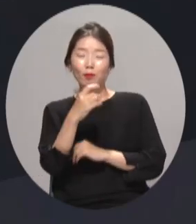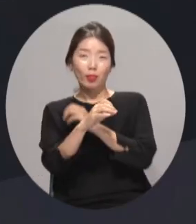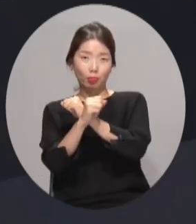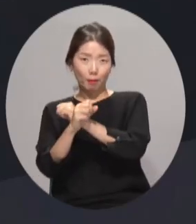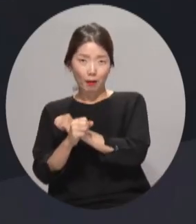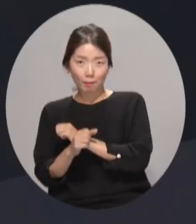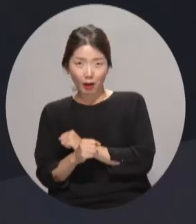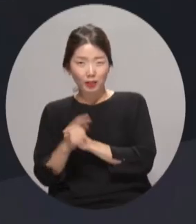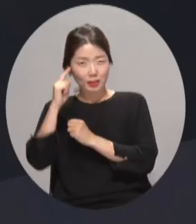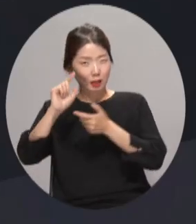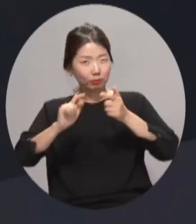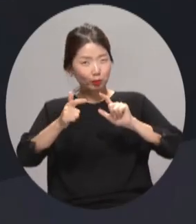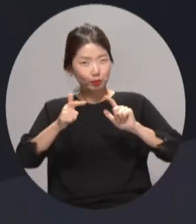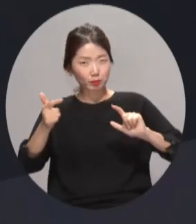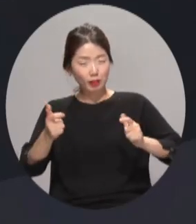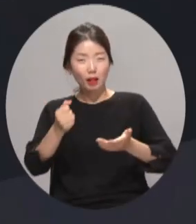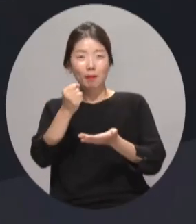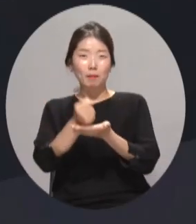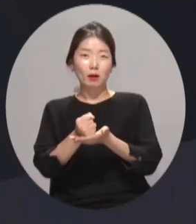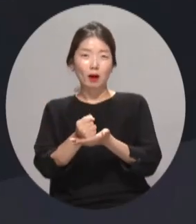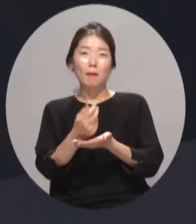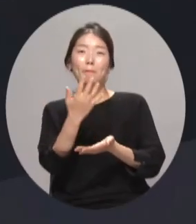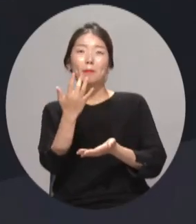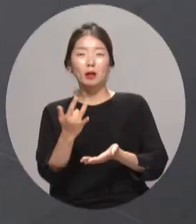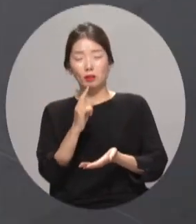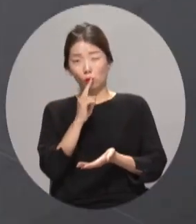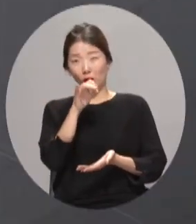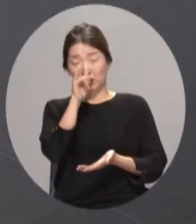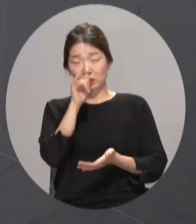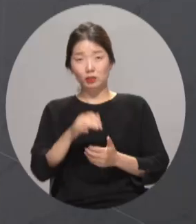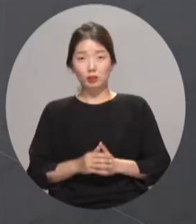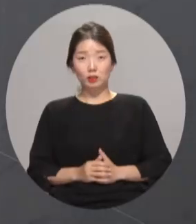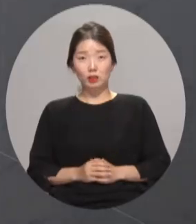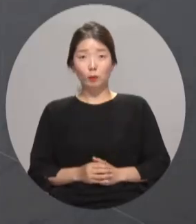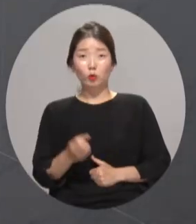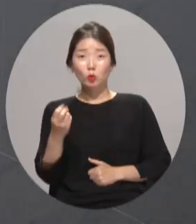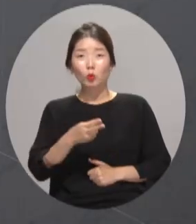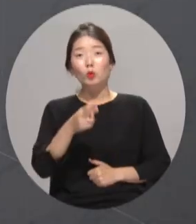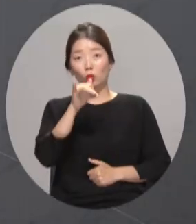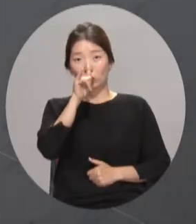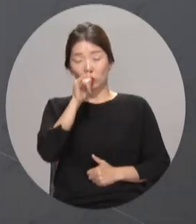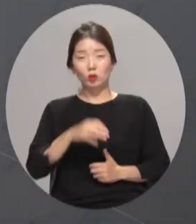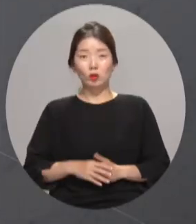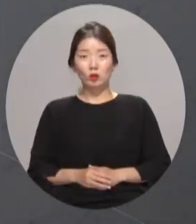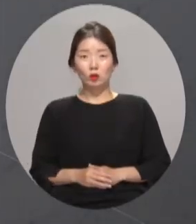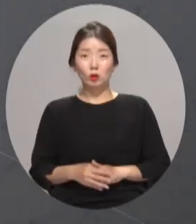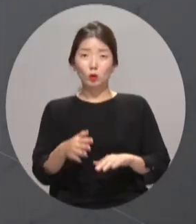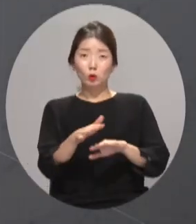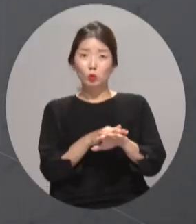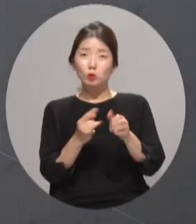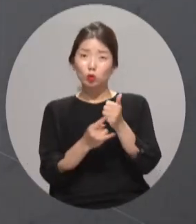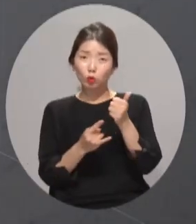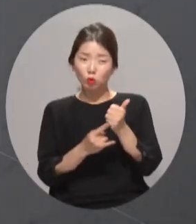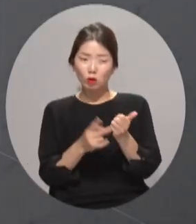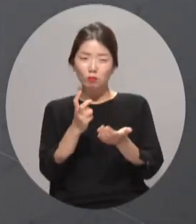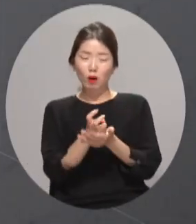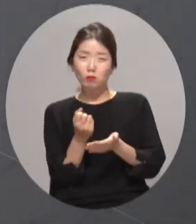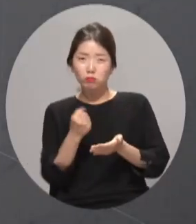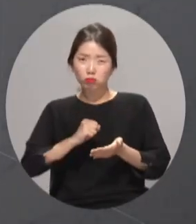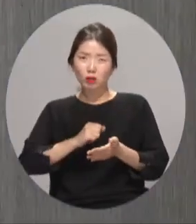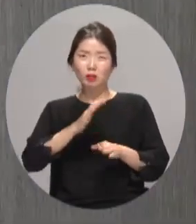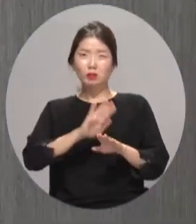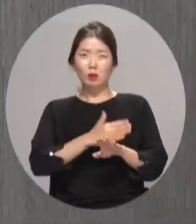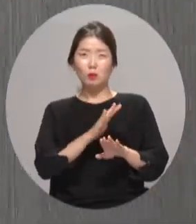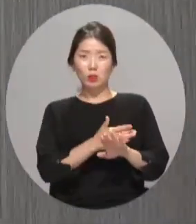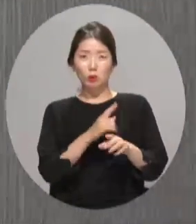등 의견 차이로 날인을 누락했다는 해명입니다. 이뿐만이 아닙니다. 조직위는 이미 규정을 어긴 잘못된